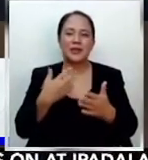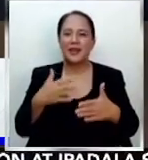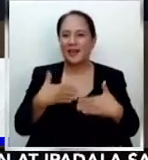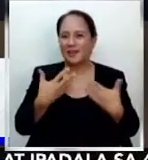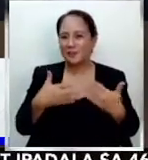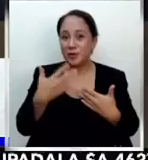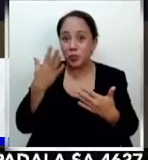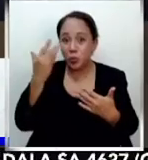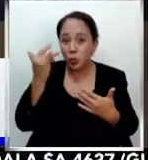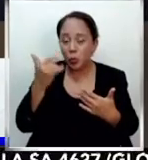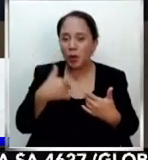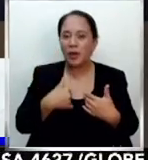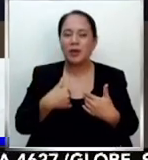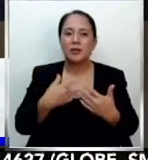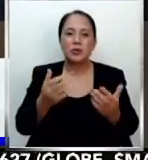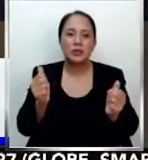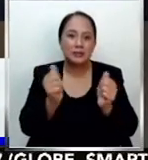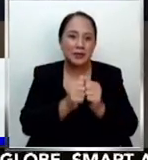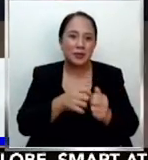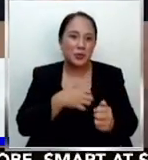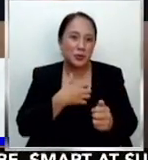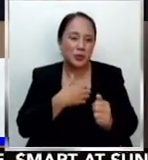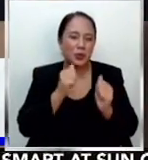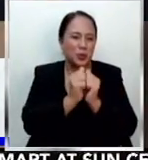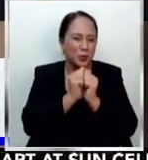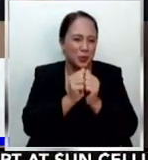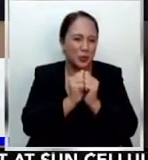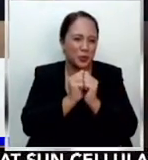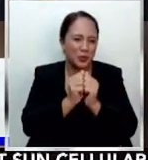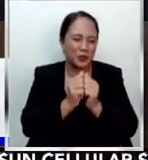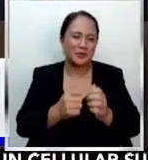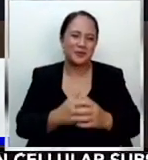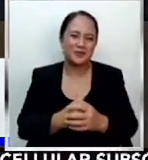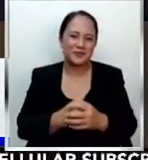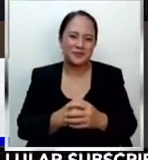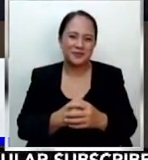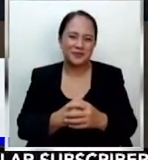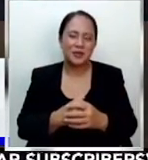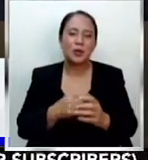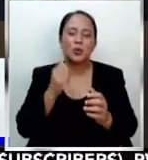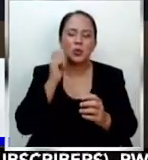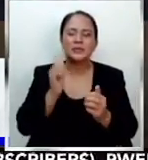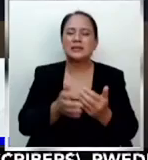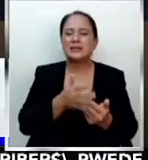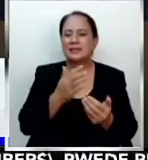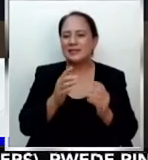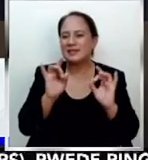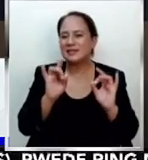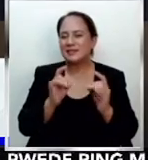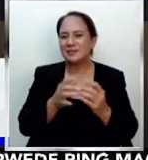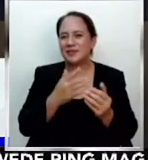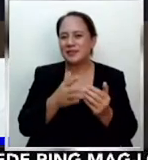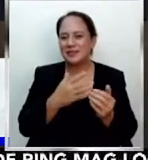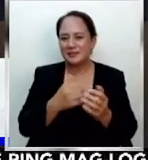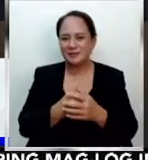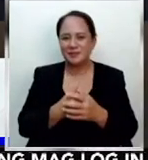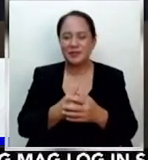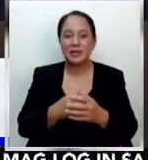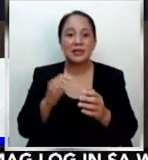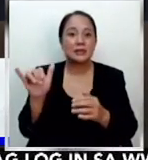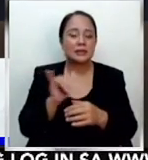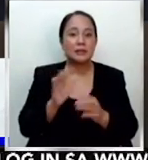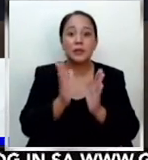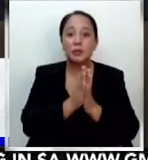ba naman kasama mo yung crush mo lagi sa trabaho? Easy! Madaling-madali po. Kagaya nga po yung libro,